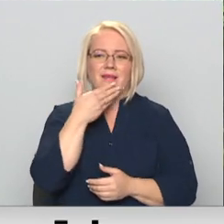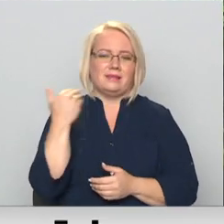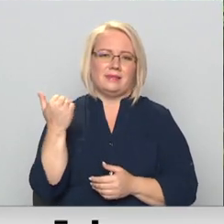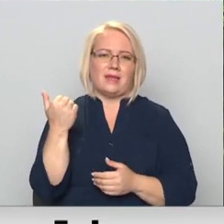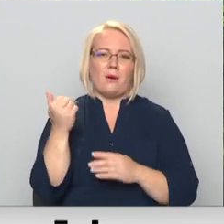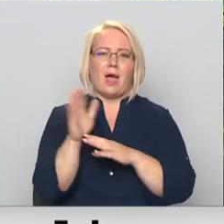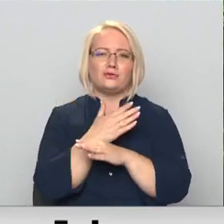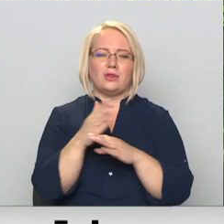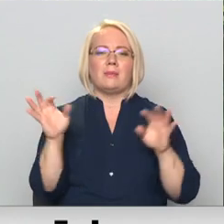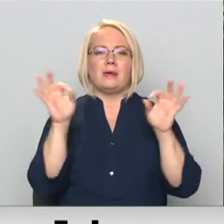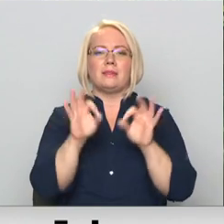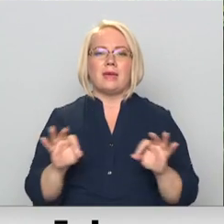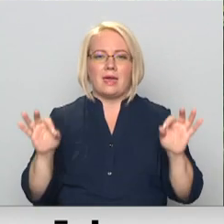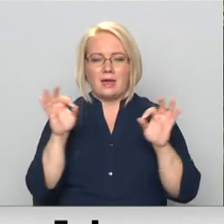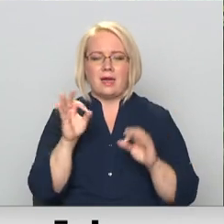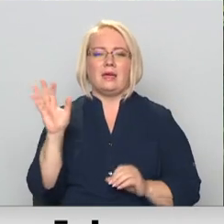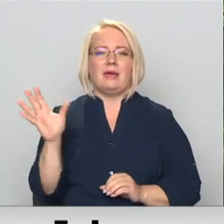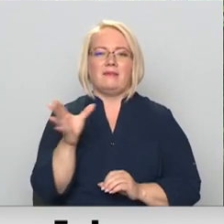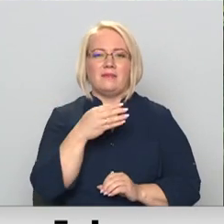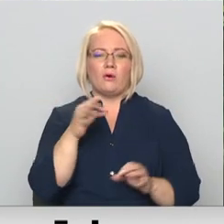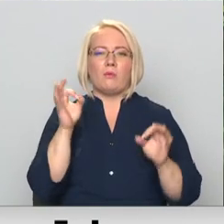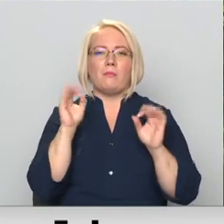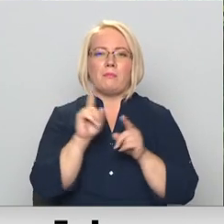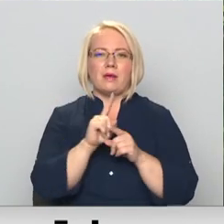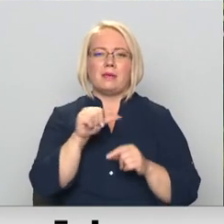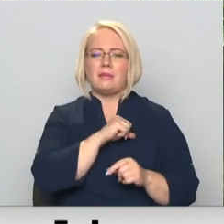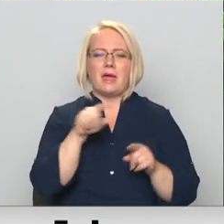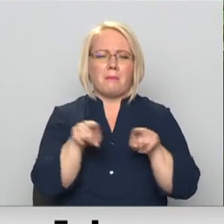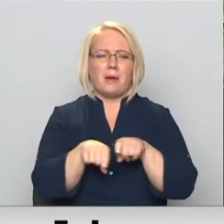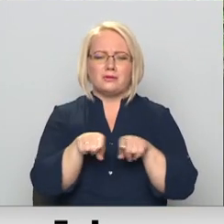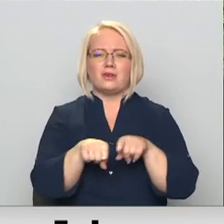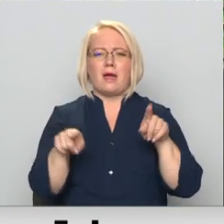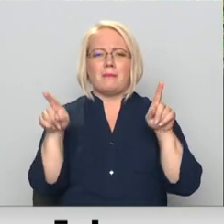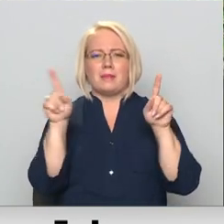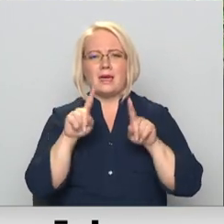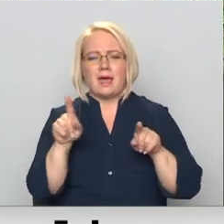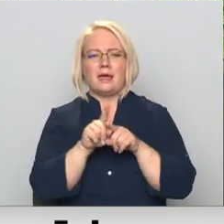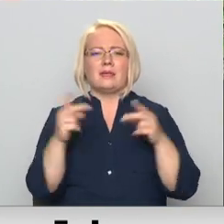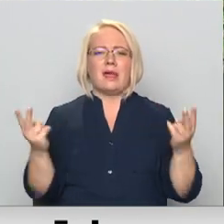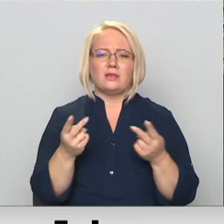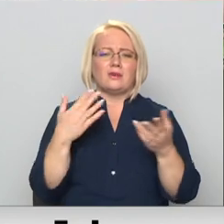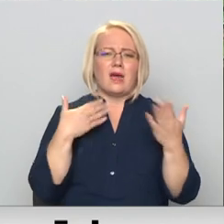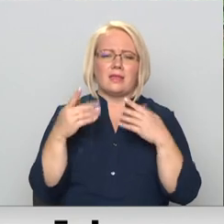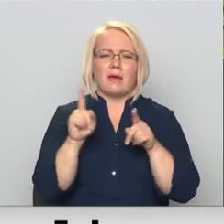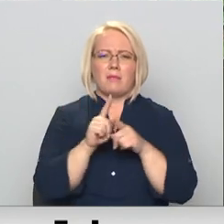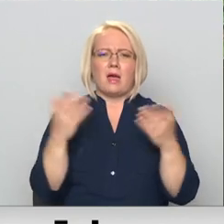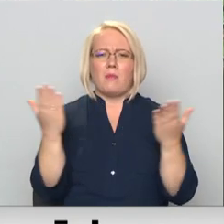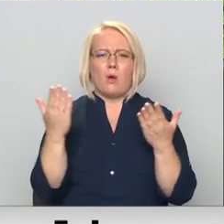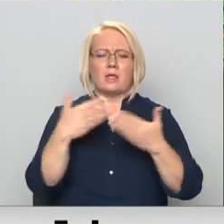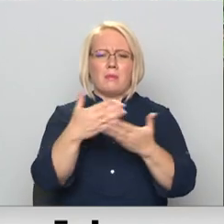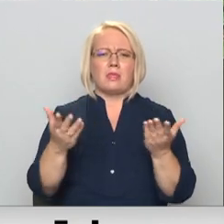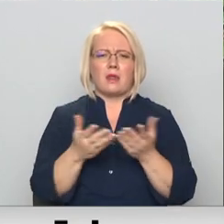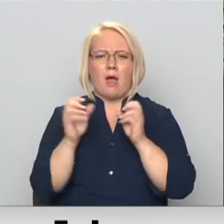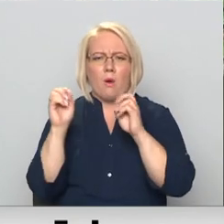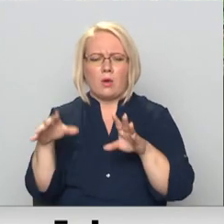Nav atšķirības nekādas. Viss ir kā un par tieši tādām pašām lietām kā jebkurās tradicionālās attiecības. Par kaut kādiem traukiem, par